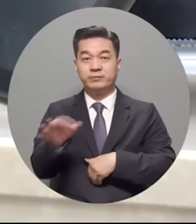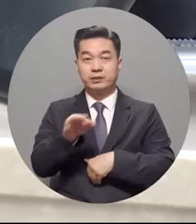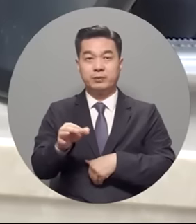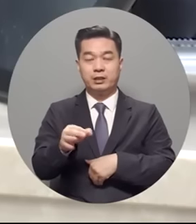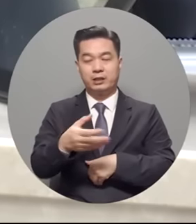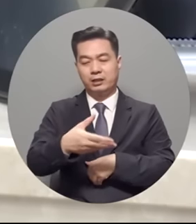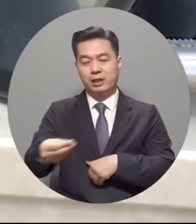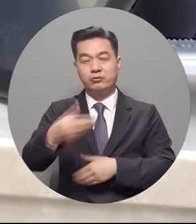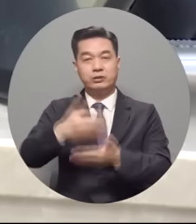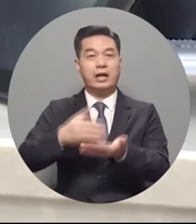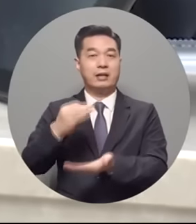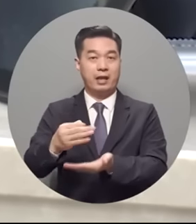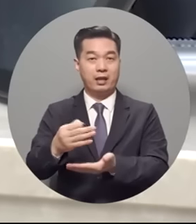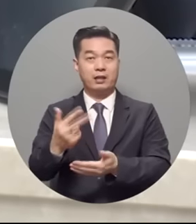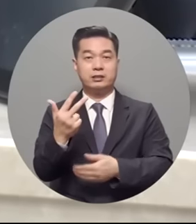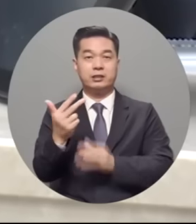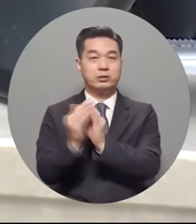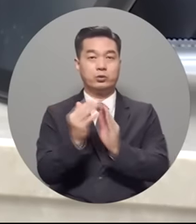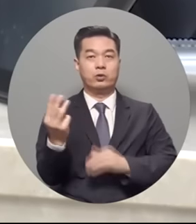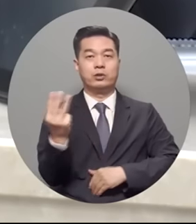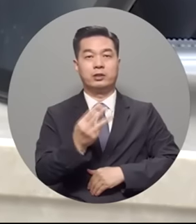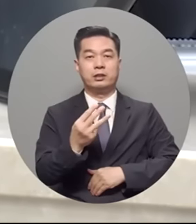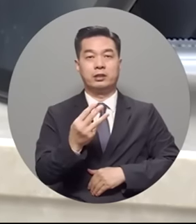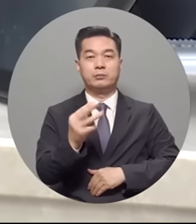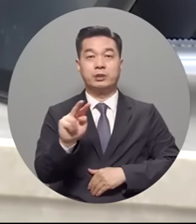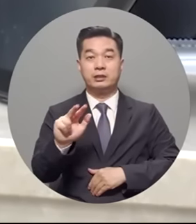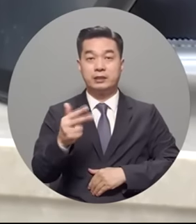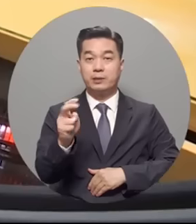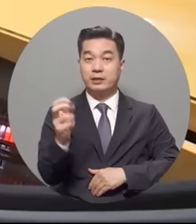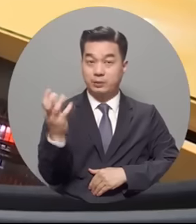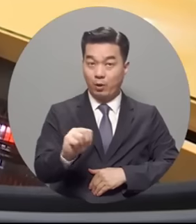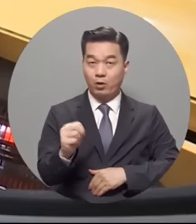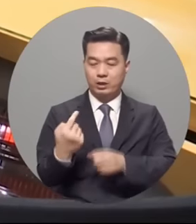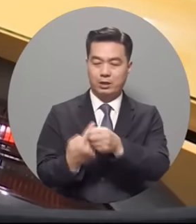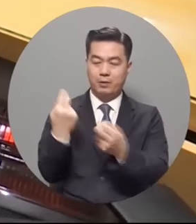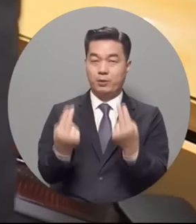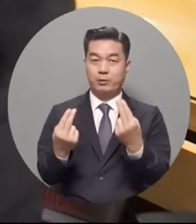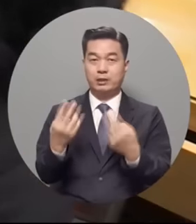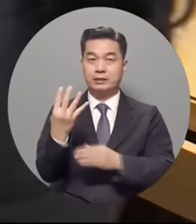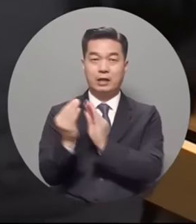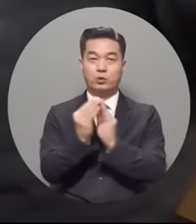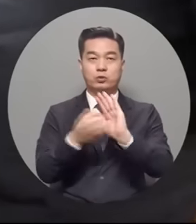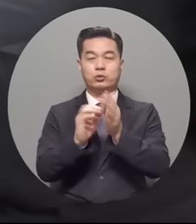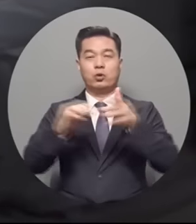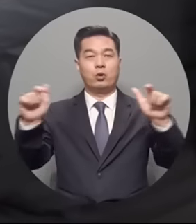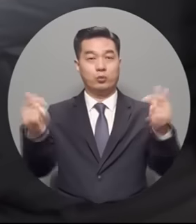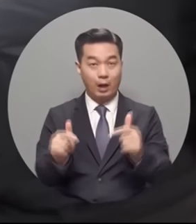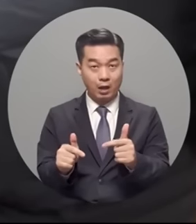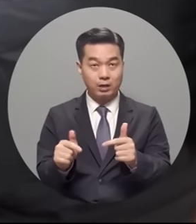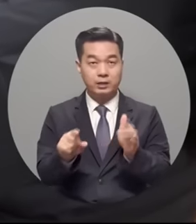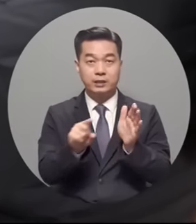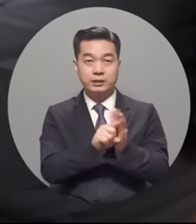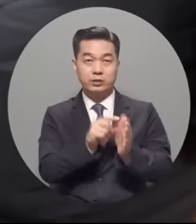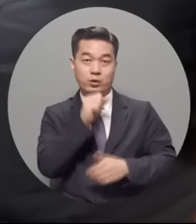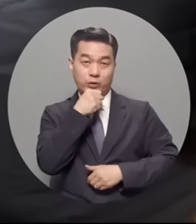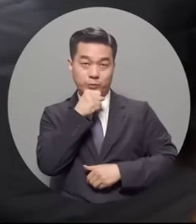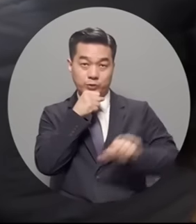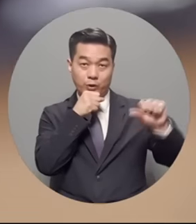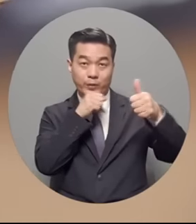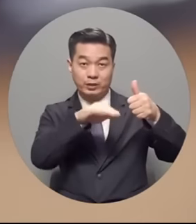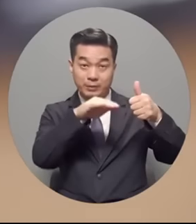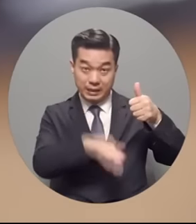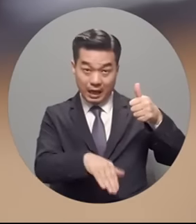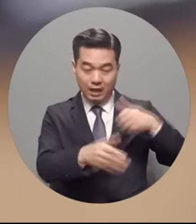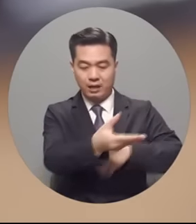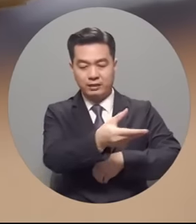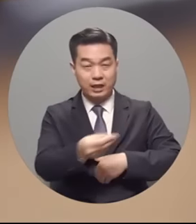7조 3,720억 원으로 1년 전보다 4조 원 이상 급감했고 신용점수 500점 이하 고객이 이용할 수 있는